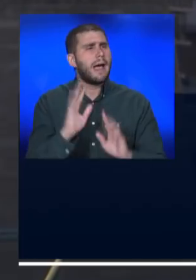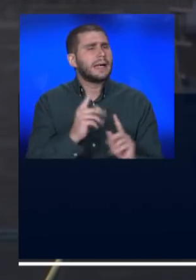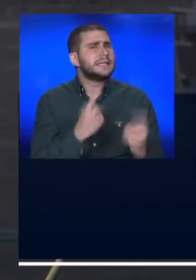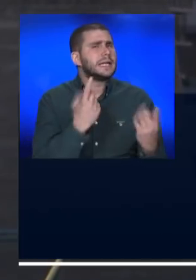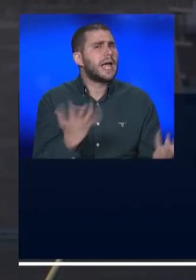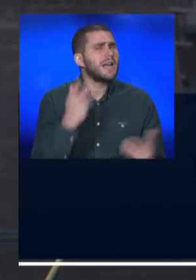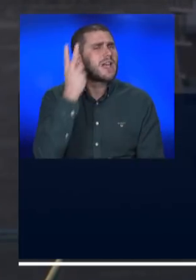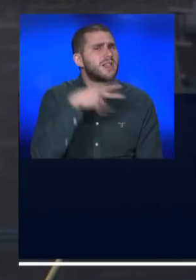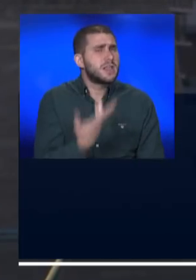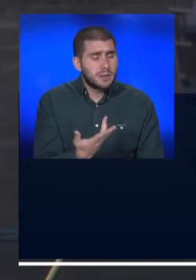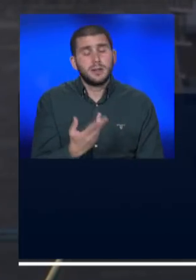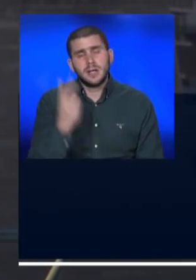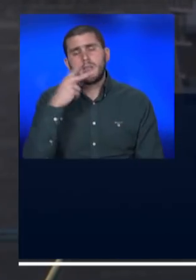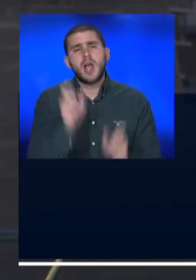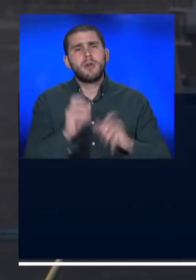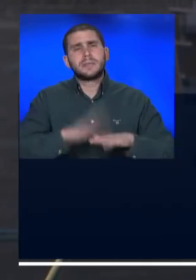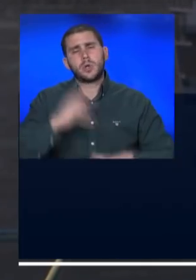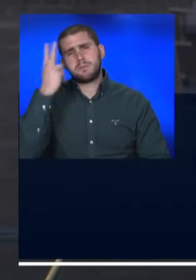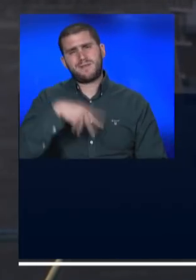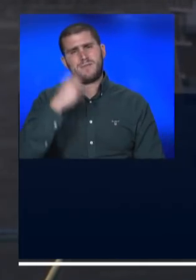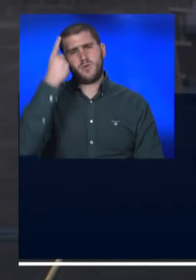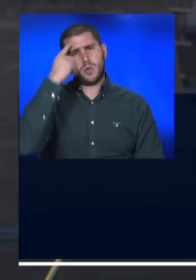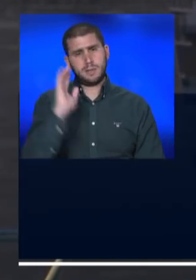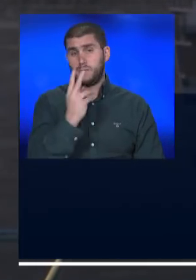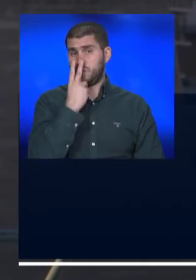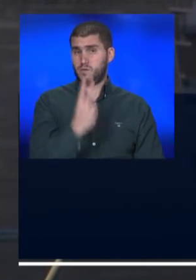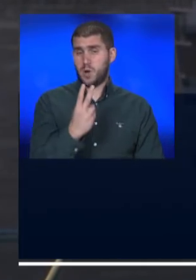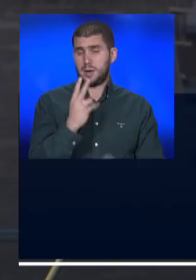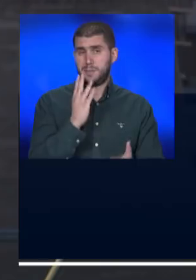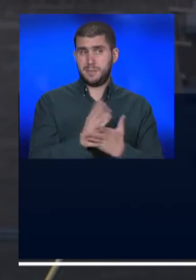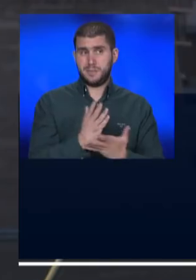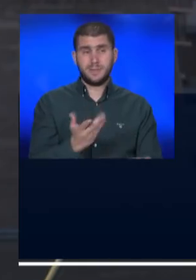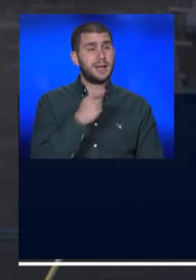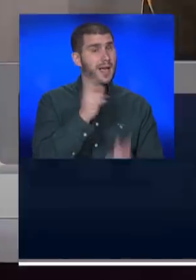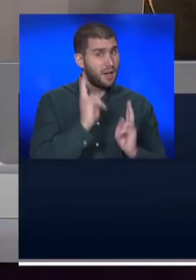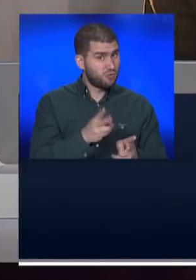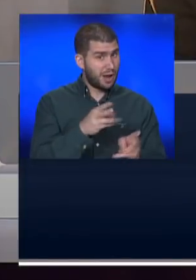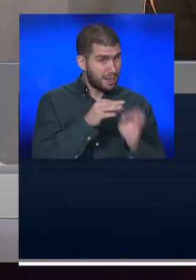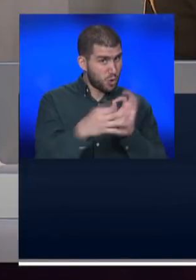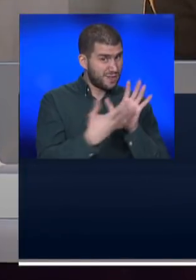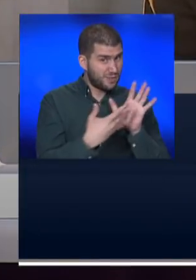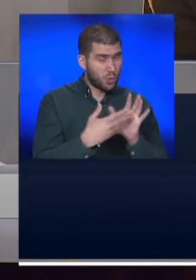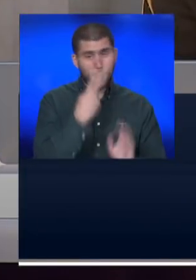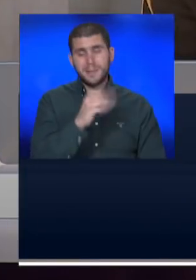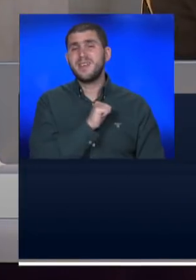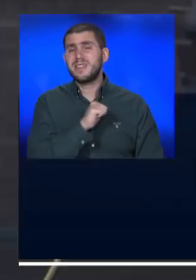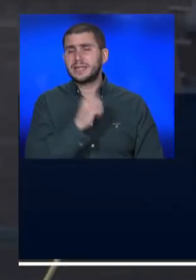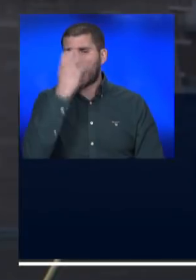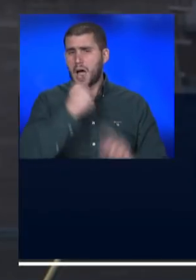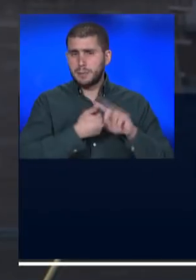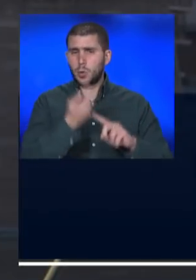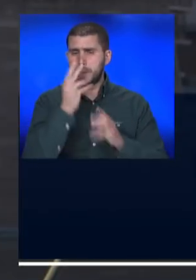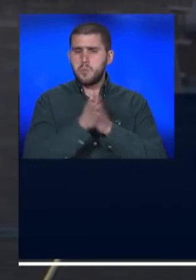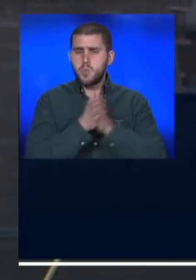אנשי המקצוע מבינים את זה, ורואים את ה... כן, זה מה שאפשר למדוד? את האינטרסים של החמאס, את המוטיבציות שלהם להמשיך ולתקוף